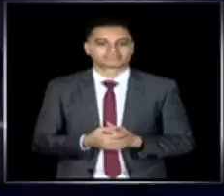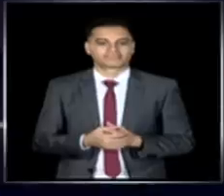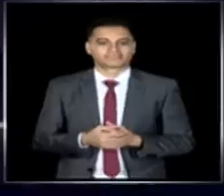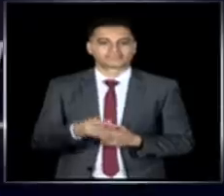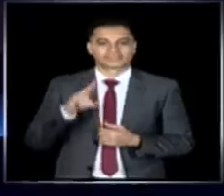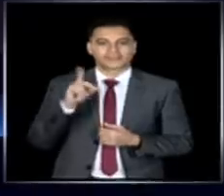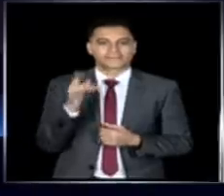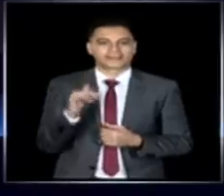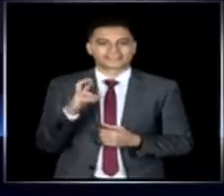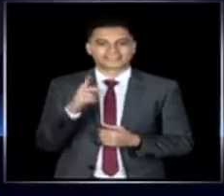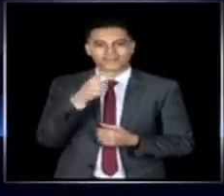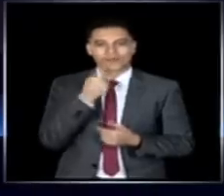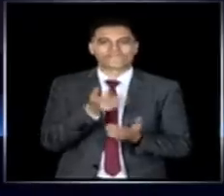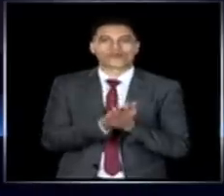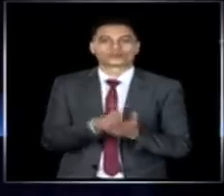ادوني فرصتي.